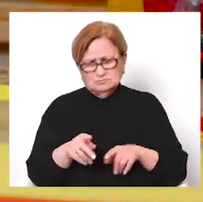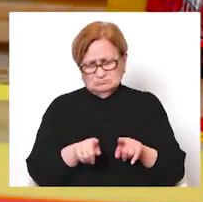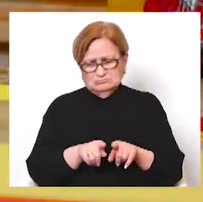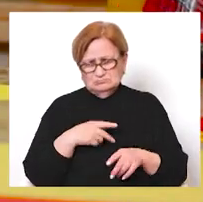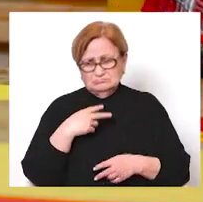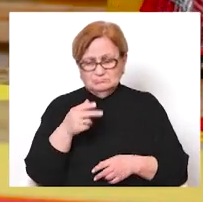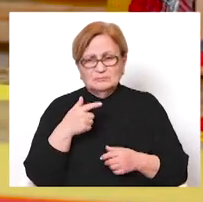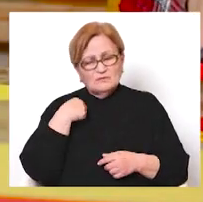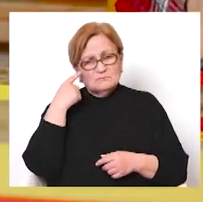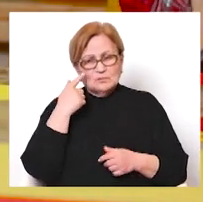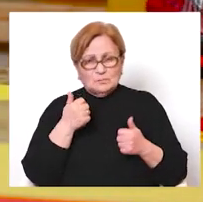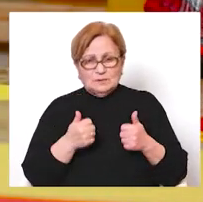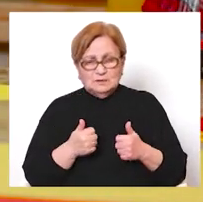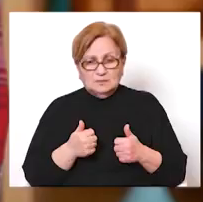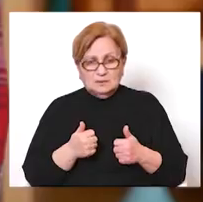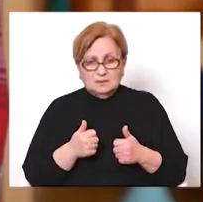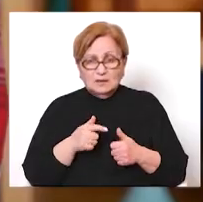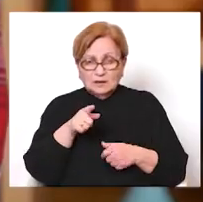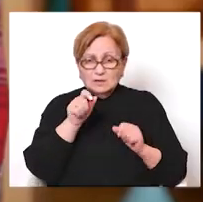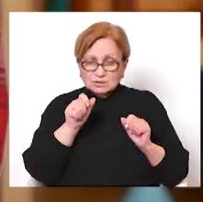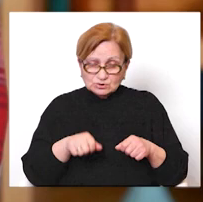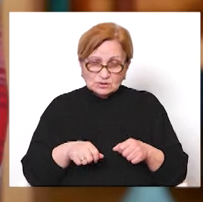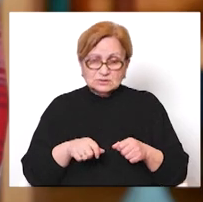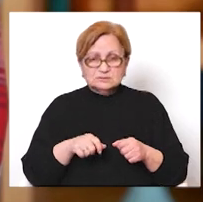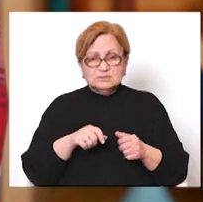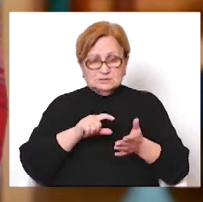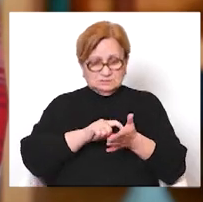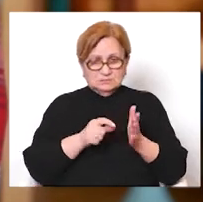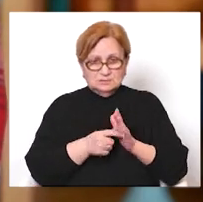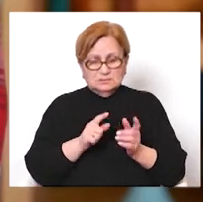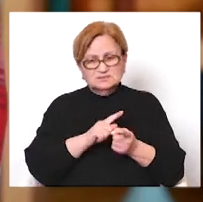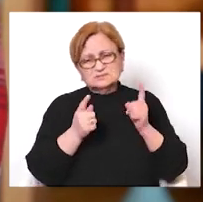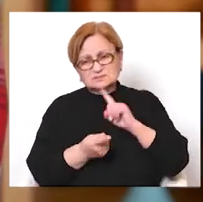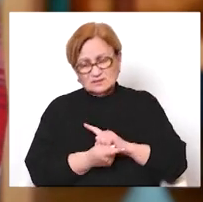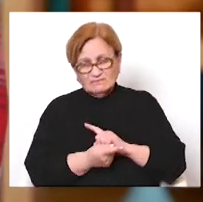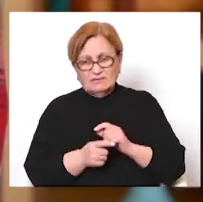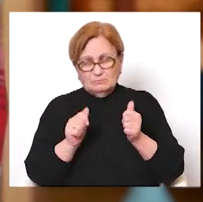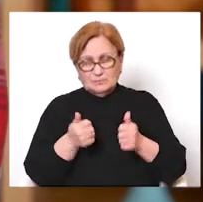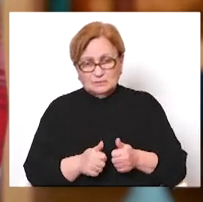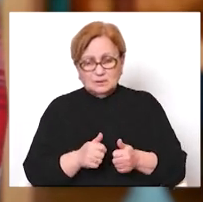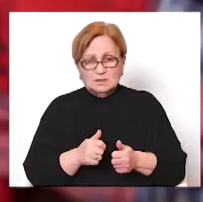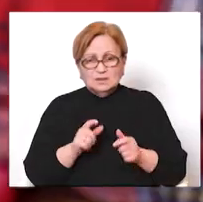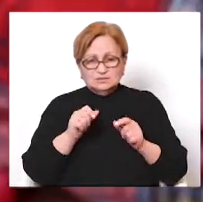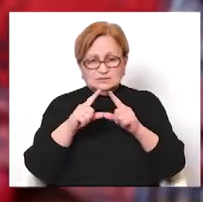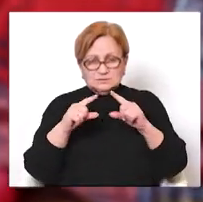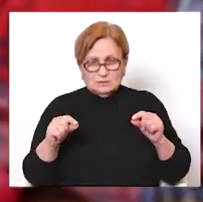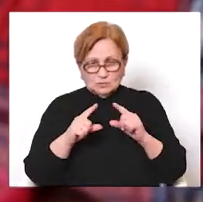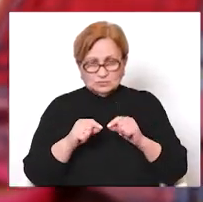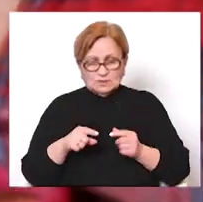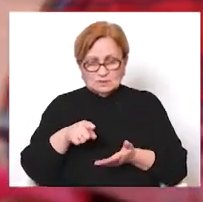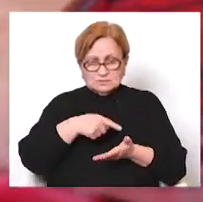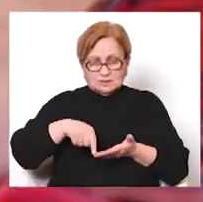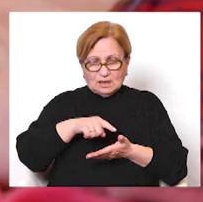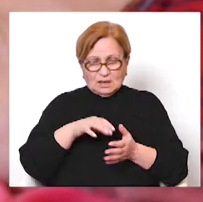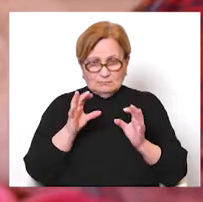ხო, მოგკარგე, კარგები. რა თქმა უნდა, შეგიძლიათ ოთხკუთხედების ნაცვლად სხვა ფიგურებიც გამოჭრათ, სამკუთხედები, წრეები. უკვე